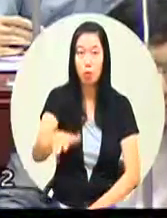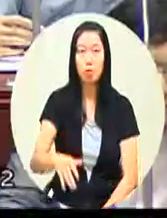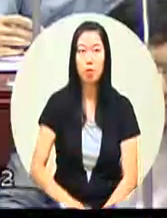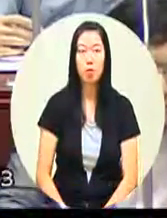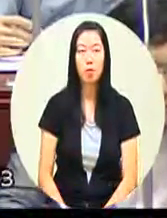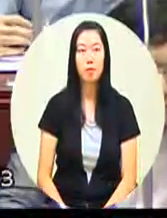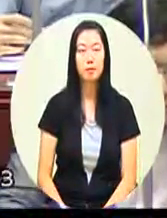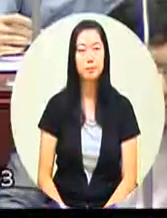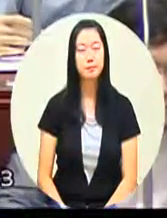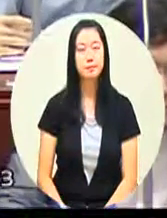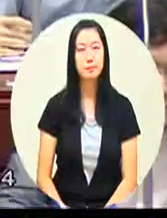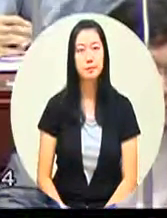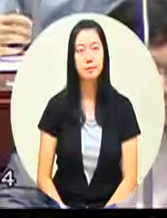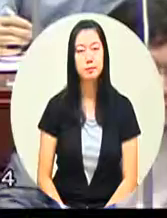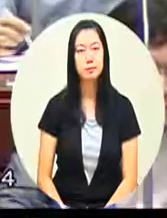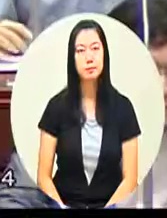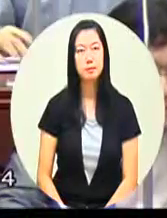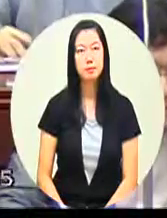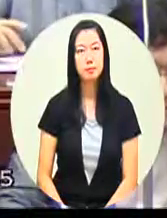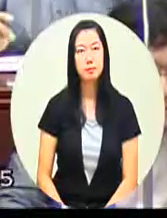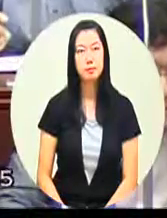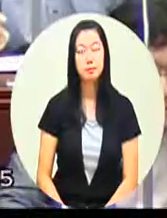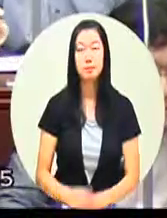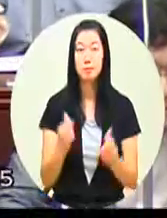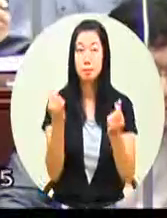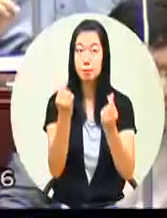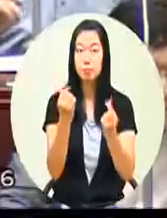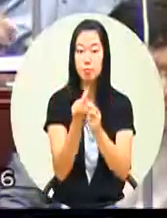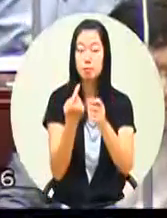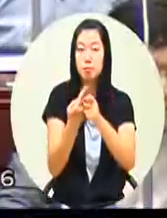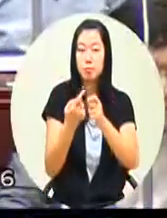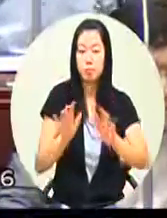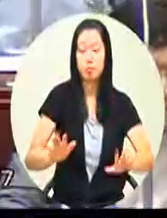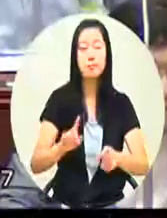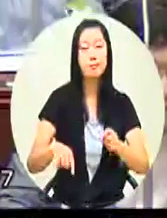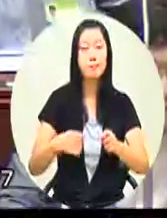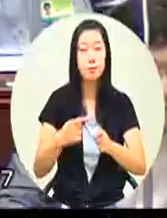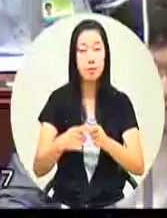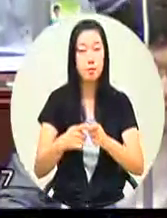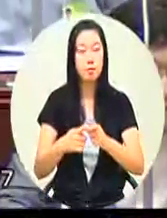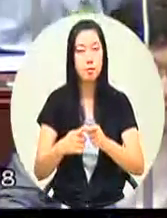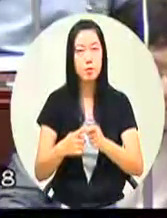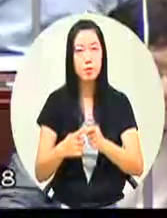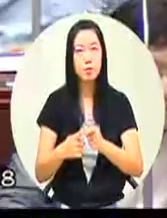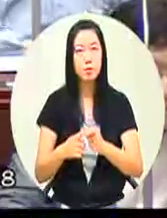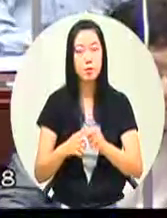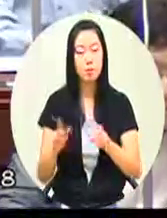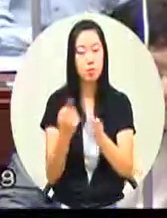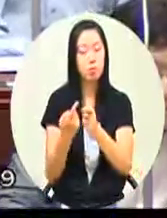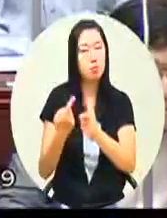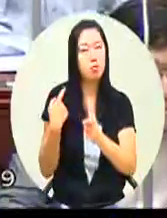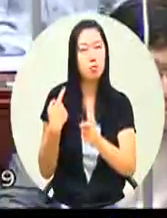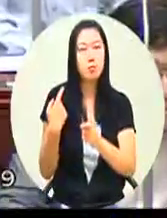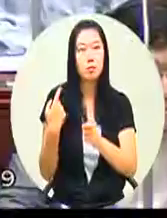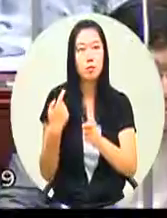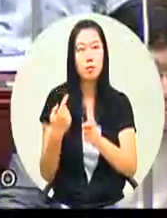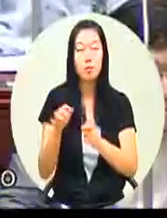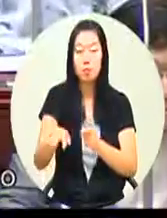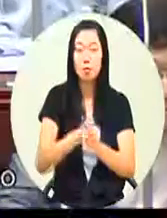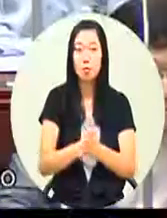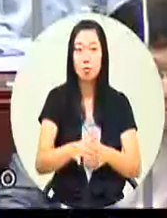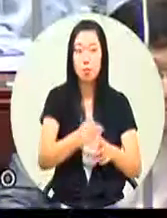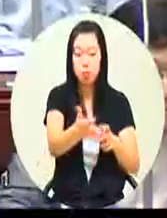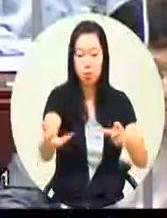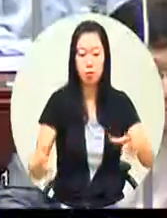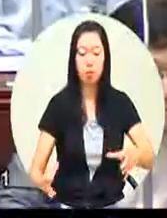其在像今年像那时候去年干旱的时候，这个水井呢，我们